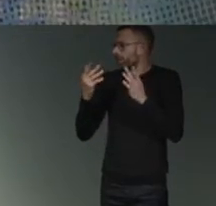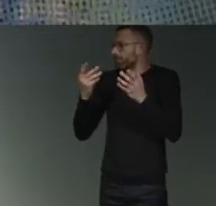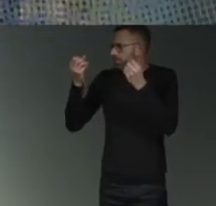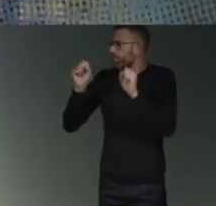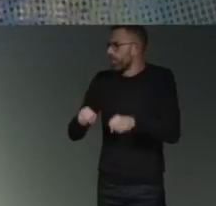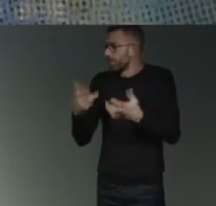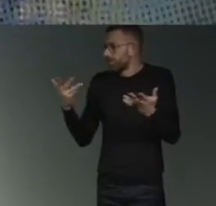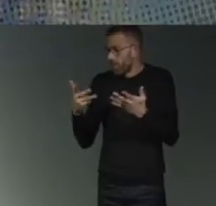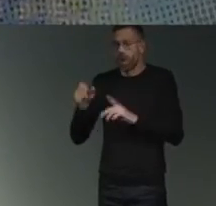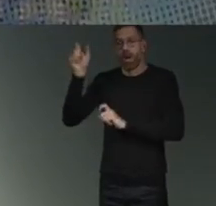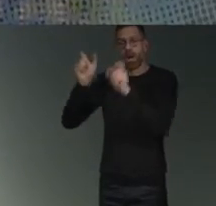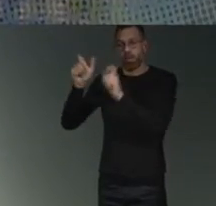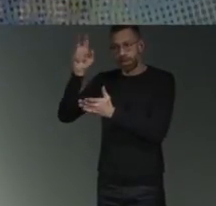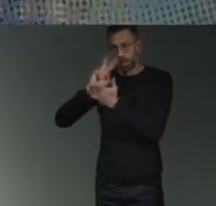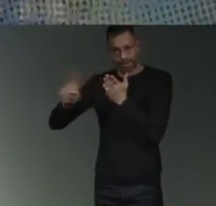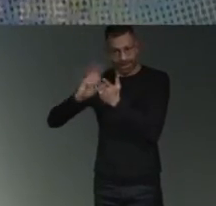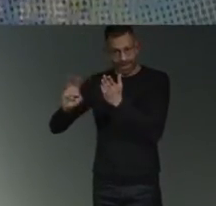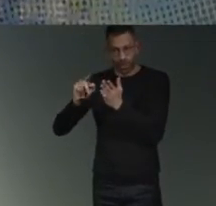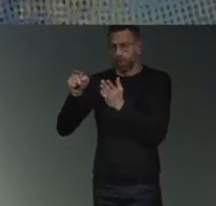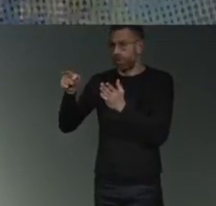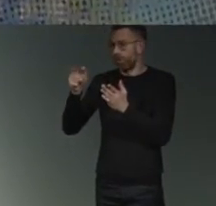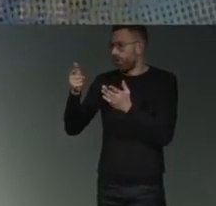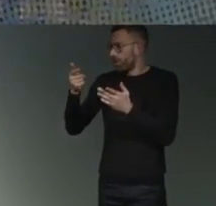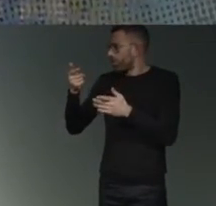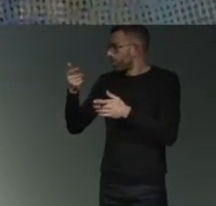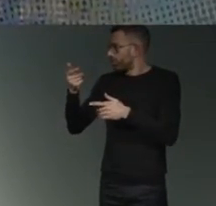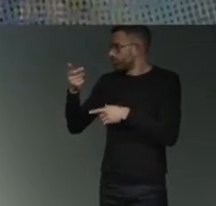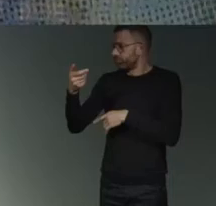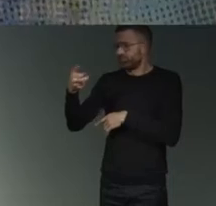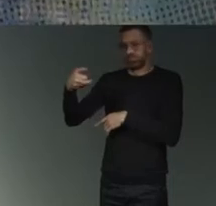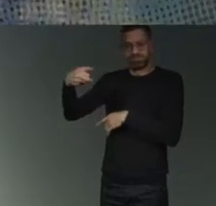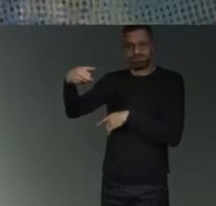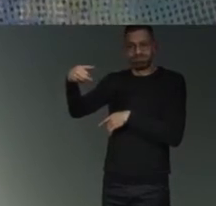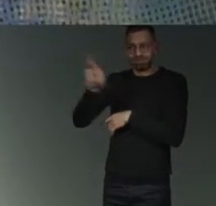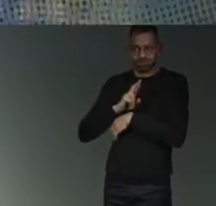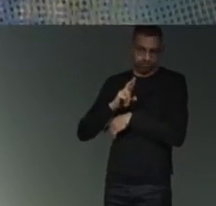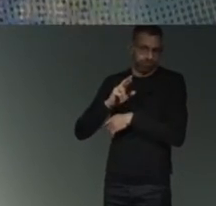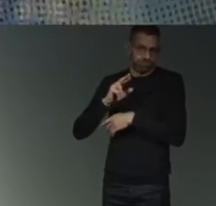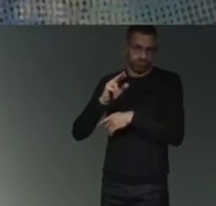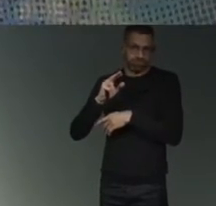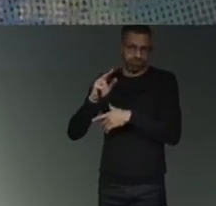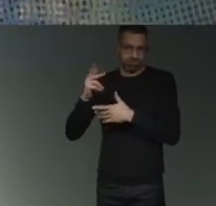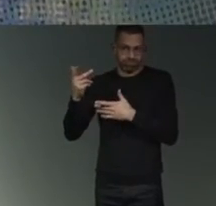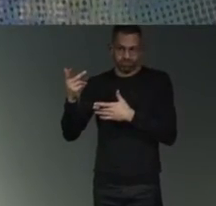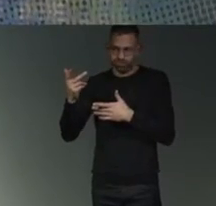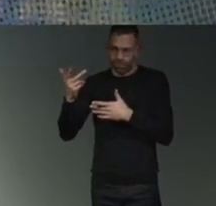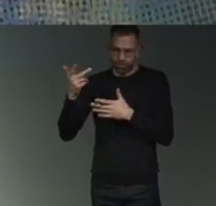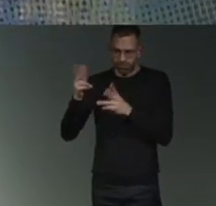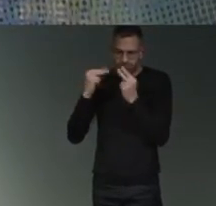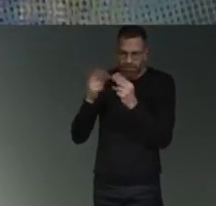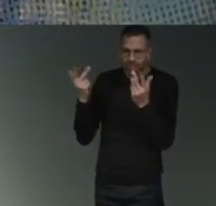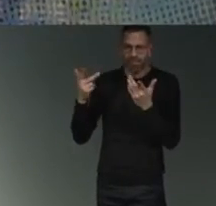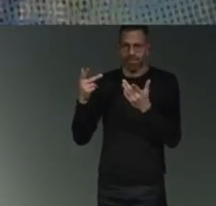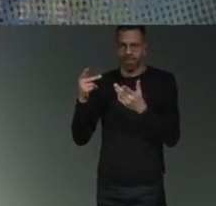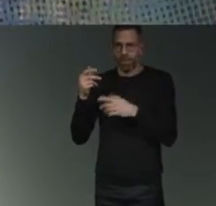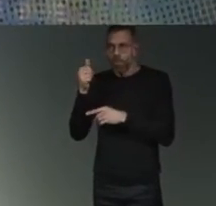lecteurs en retour, presque pour marquer leur gratitude ou partager, à faire à leur